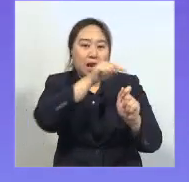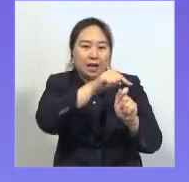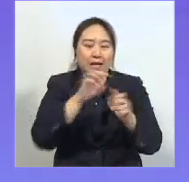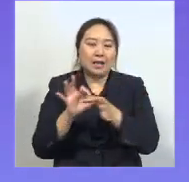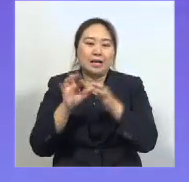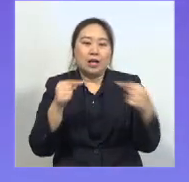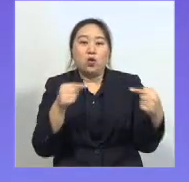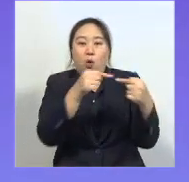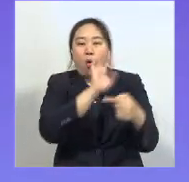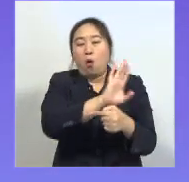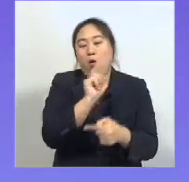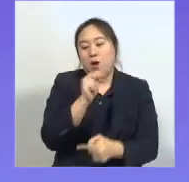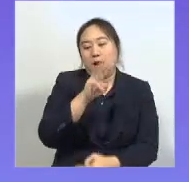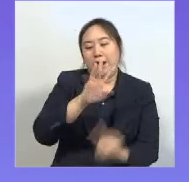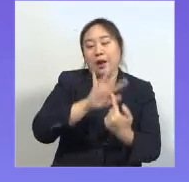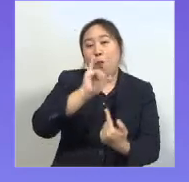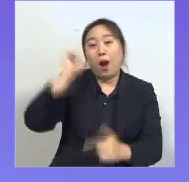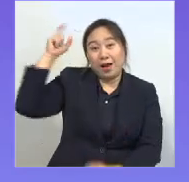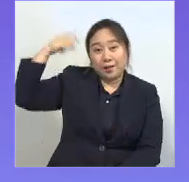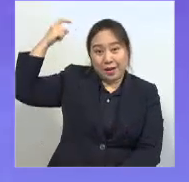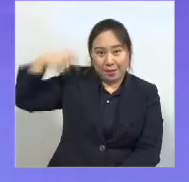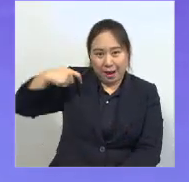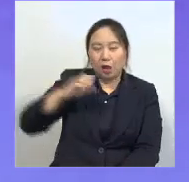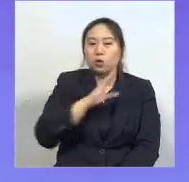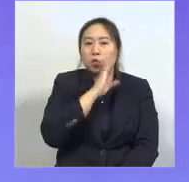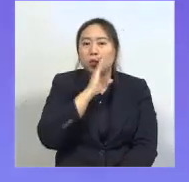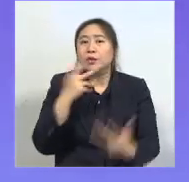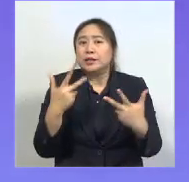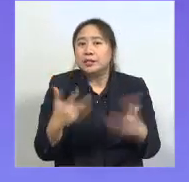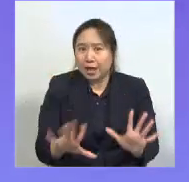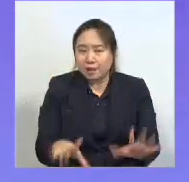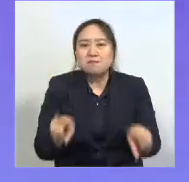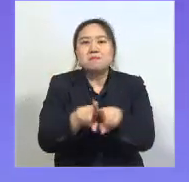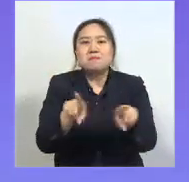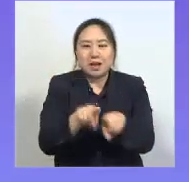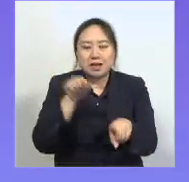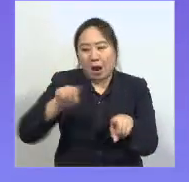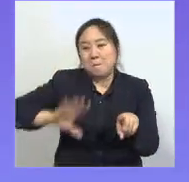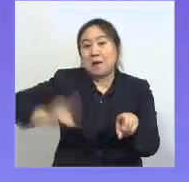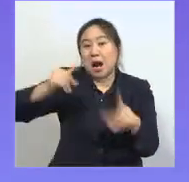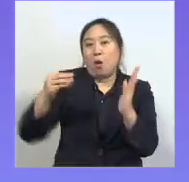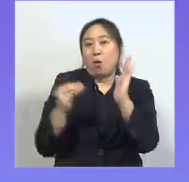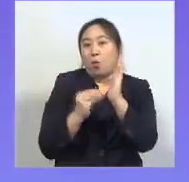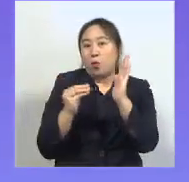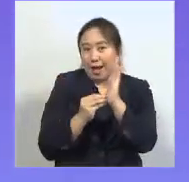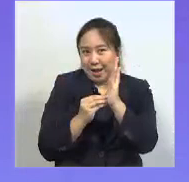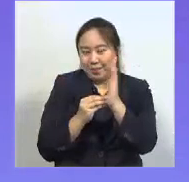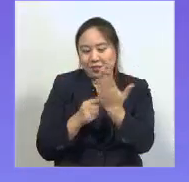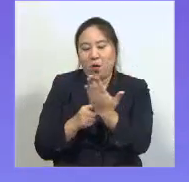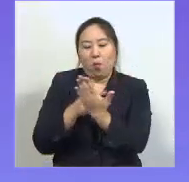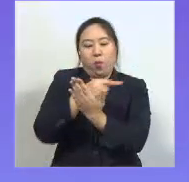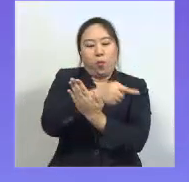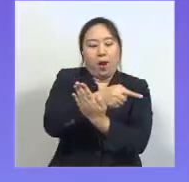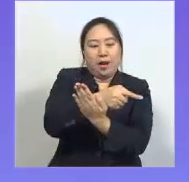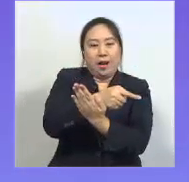ดต่อกับเมืองทวายของเมียนมาถ้าหากแล้วเสร็จเนี่ยนะคะเหมือนกับว่าจะเป็นการเปิดประตูจากเมืองหลวงอย่างกรุงเทพมหานครไปสู่ภา